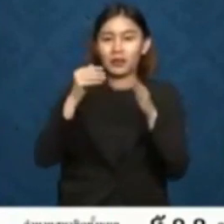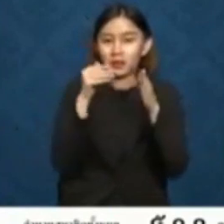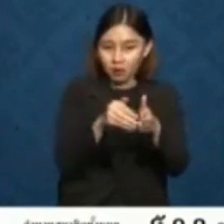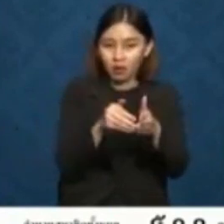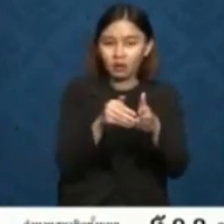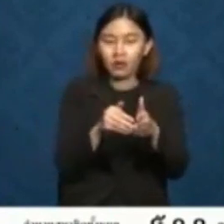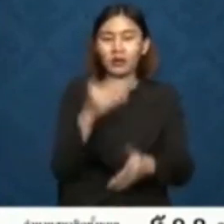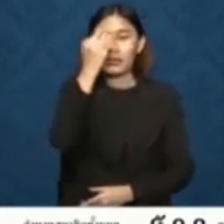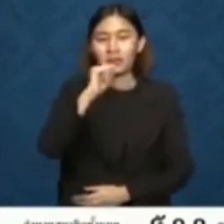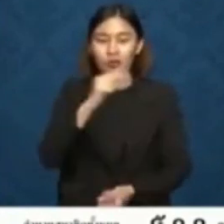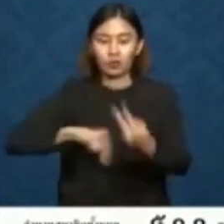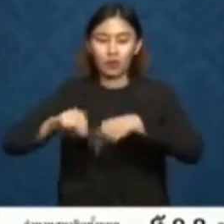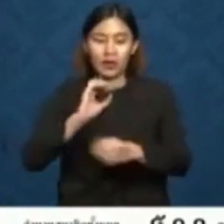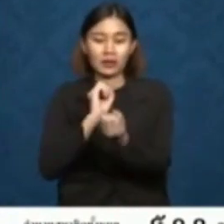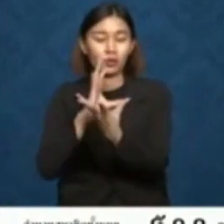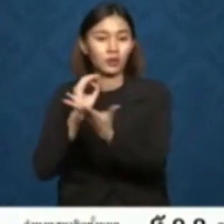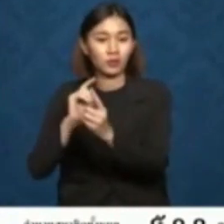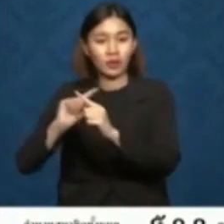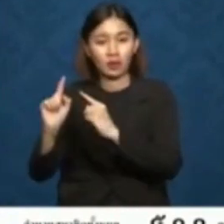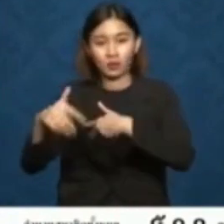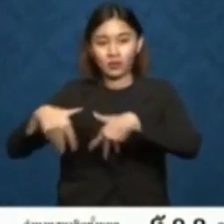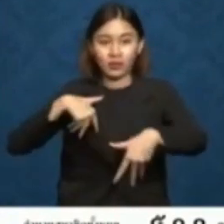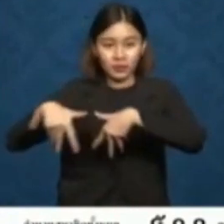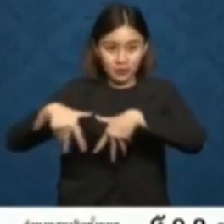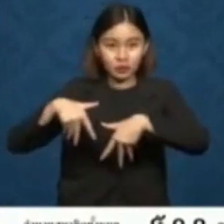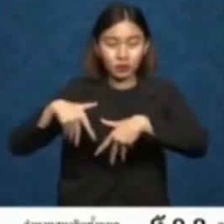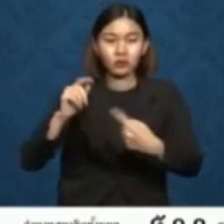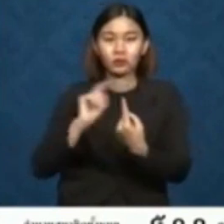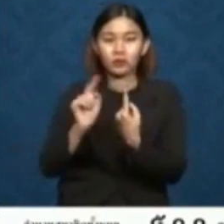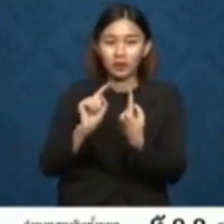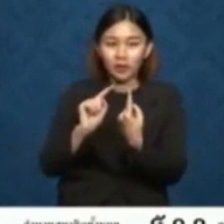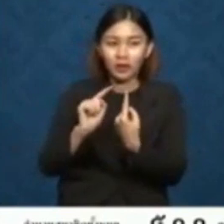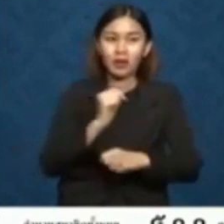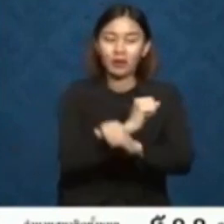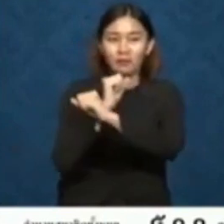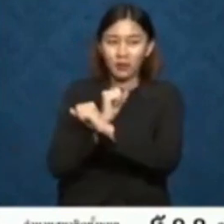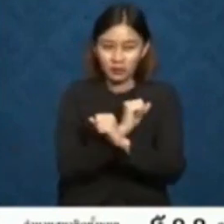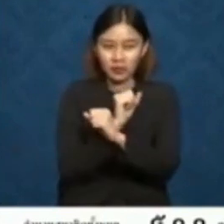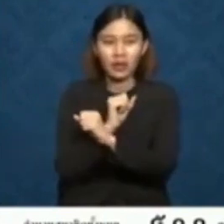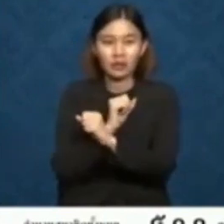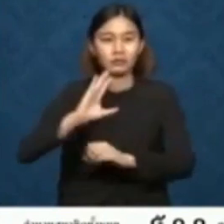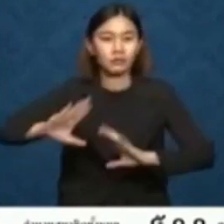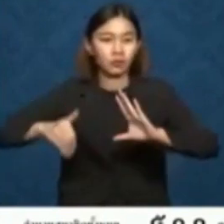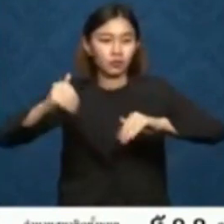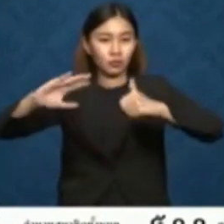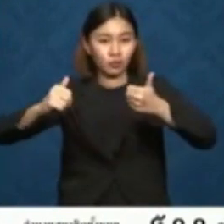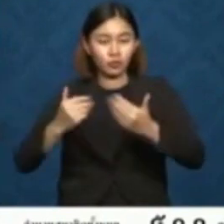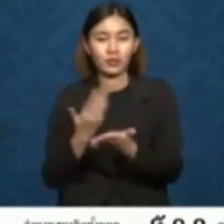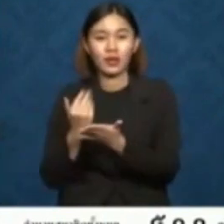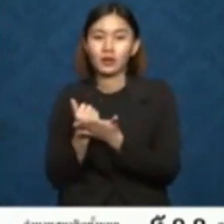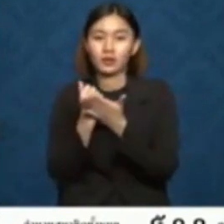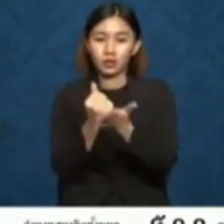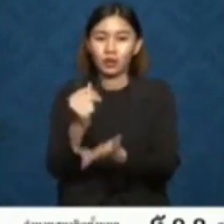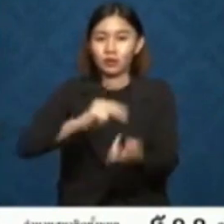เกี่ยวกับน้ำมันเป็นการเฉพาะเสียทีให้ครอบคลุมผลกระทบที่เกิดขึ้นกับพี่น้องประชาชนทั้งเรื่องการป้องกันการ